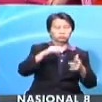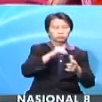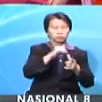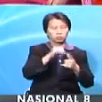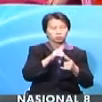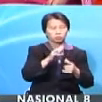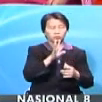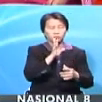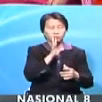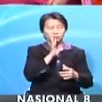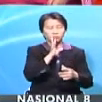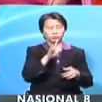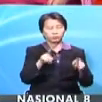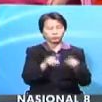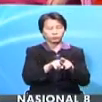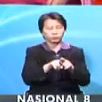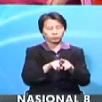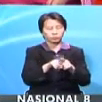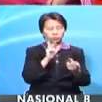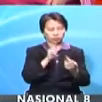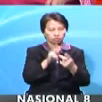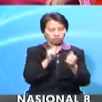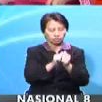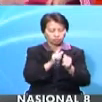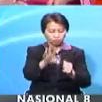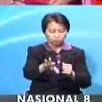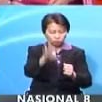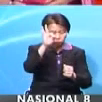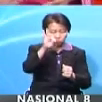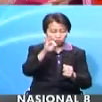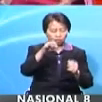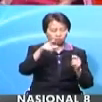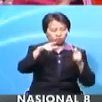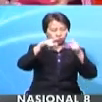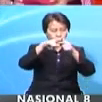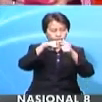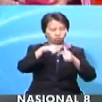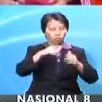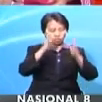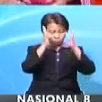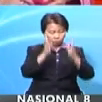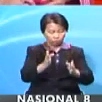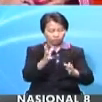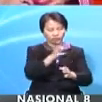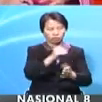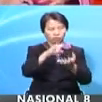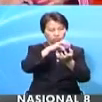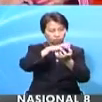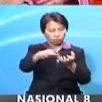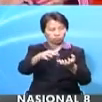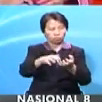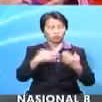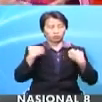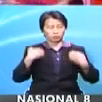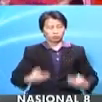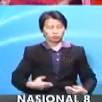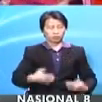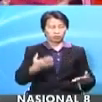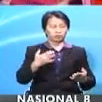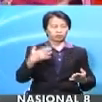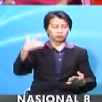tibeyostra Ia juga sepadan dengan penemuan serpihan peluru pada mayat mangsa selain kerusakan pada badan pesawat